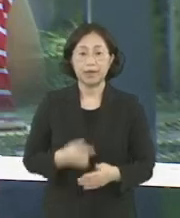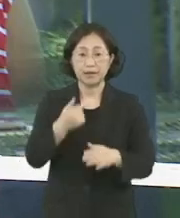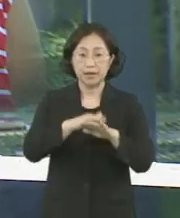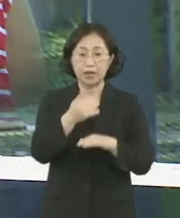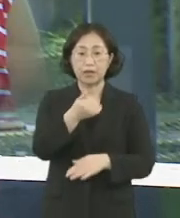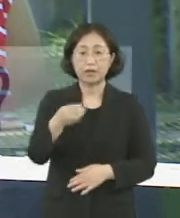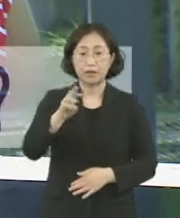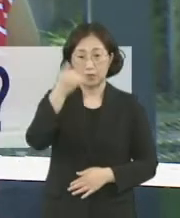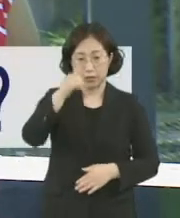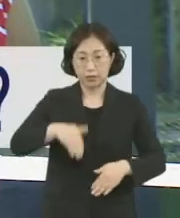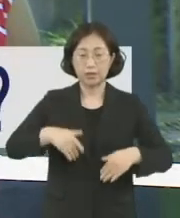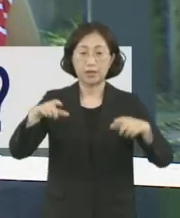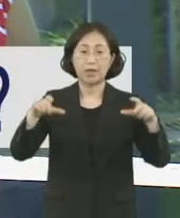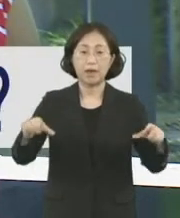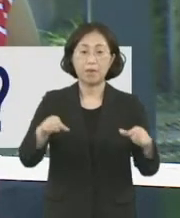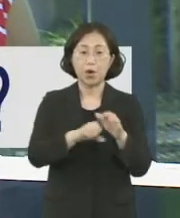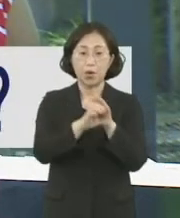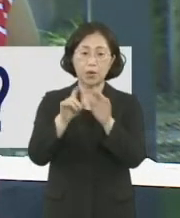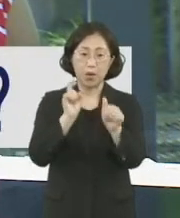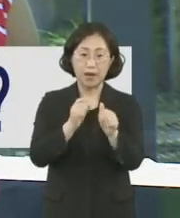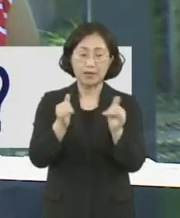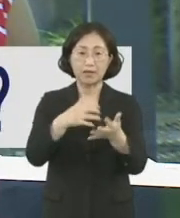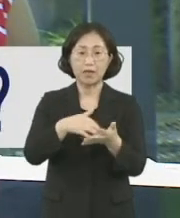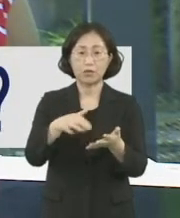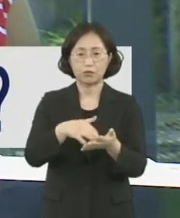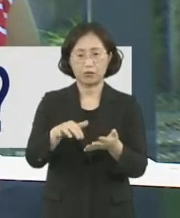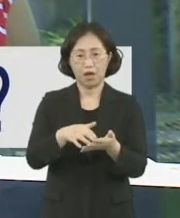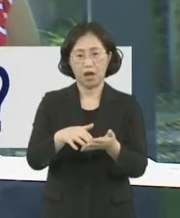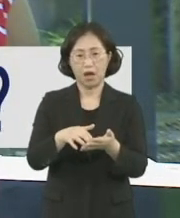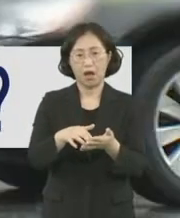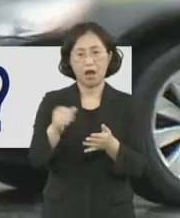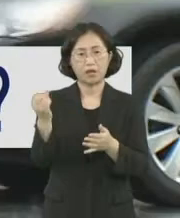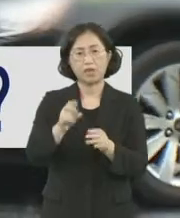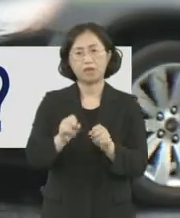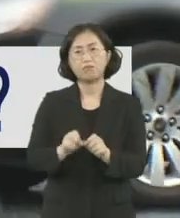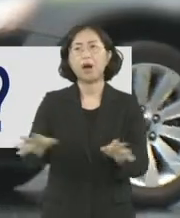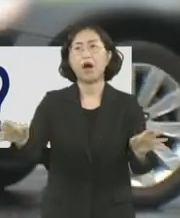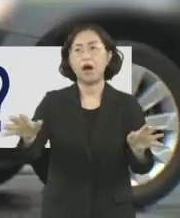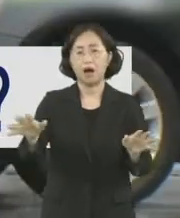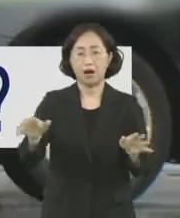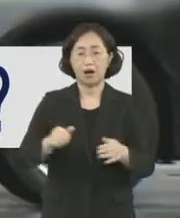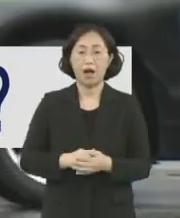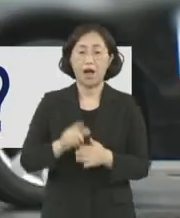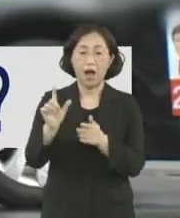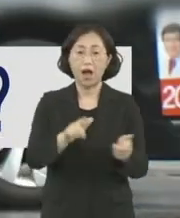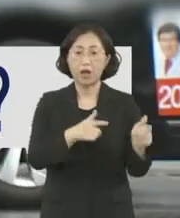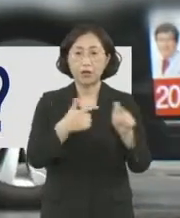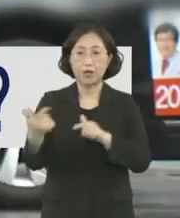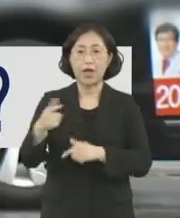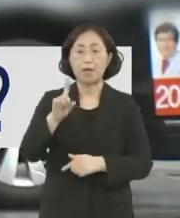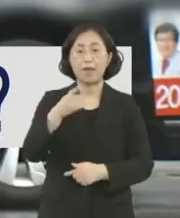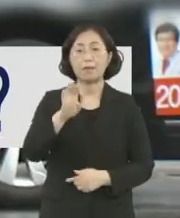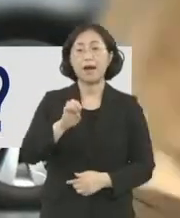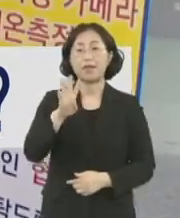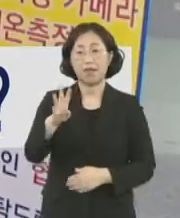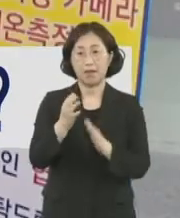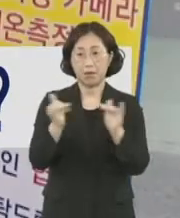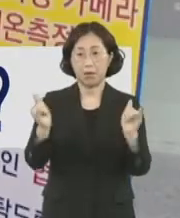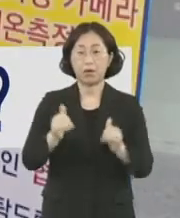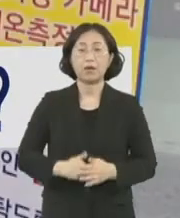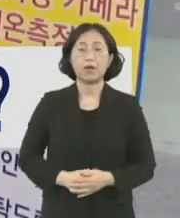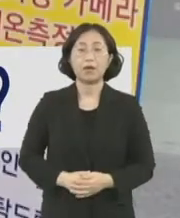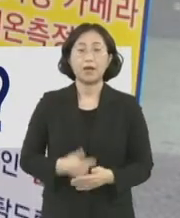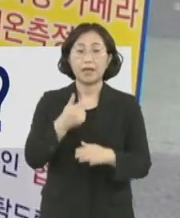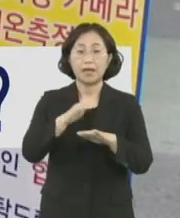대전과 세종 충남 에 코로나 1구 확진 자수가 재 확산 조짐을 보이면서 하루 사이 100만 네 명을 기록했습니다